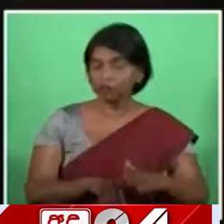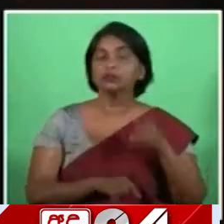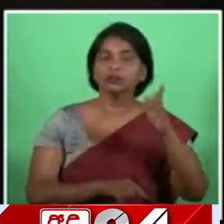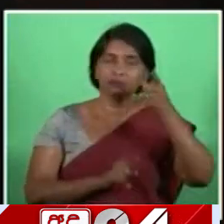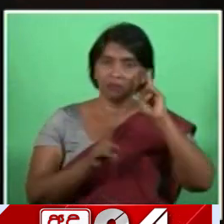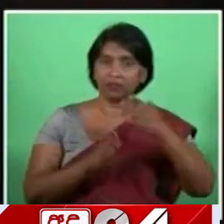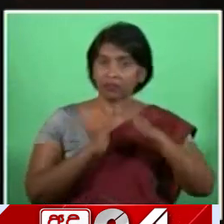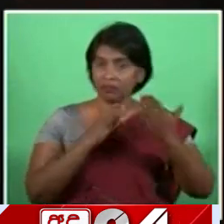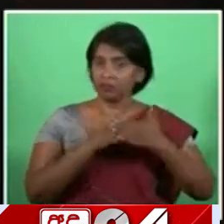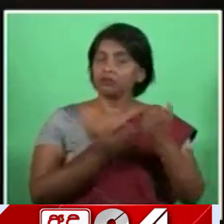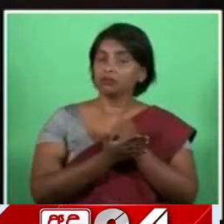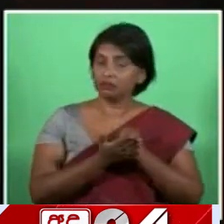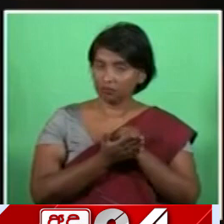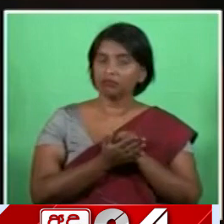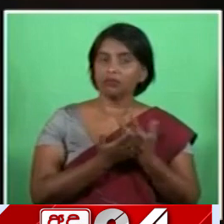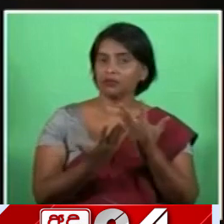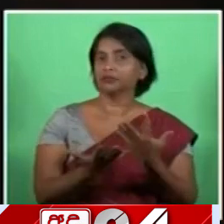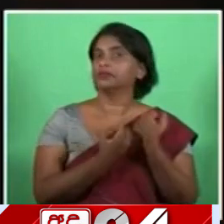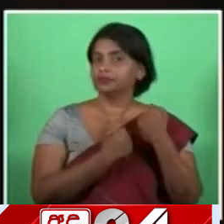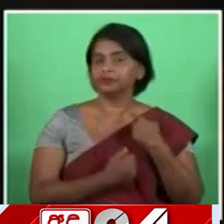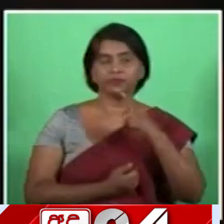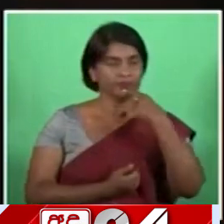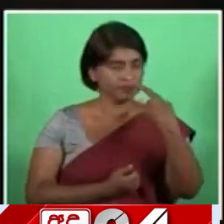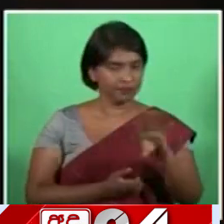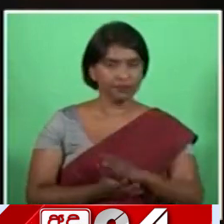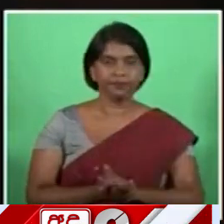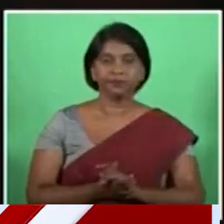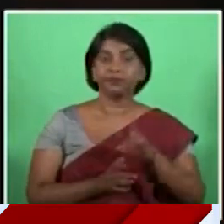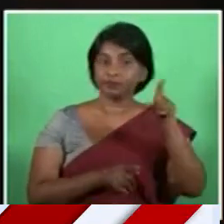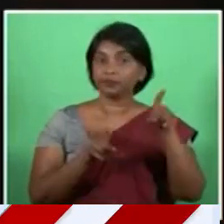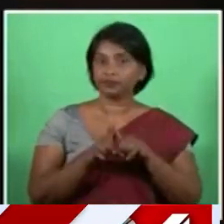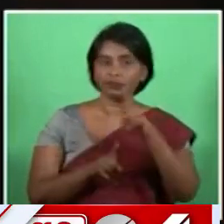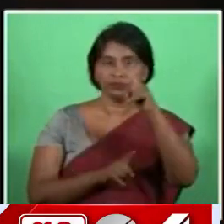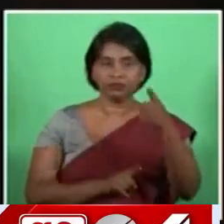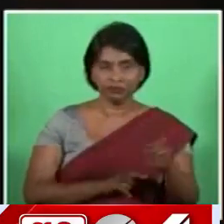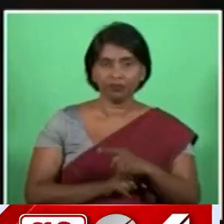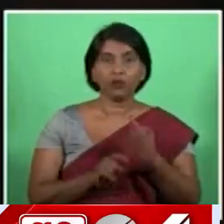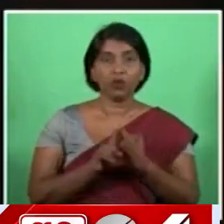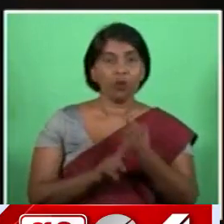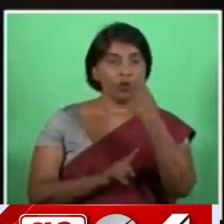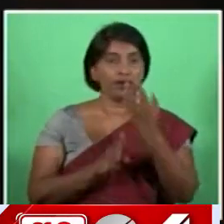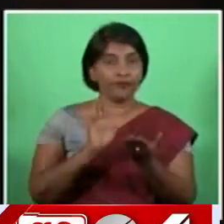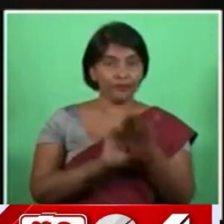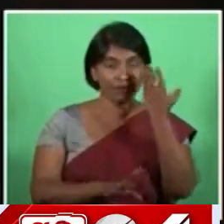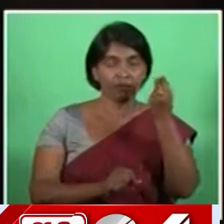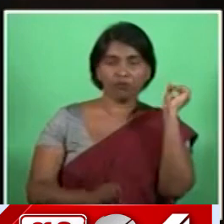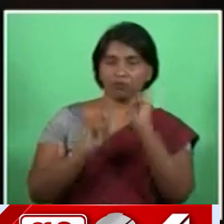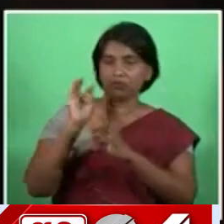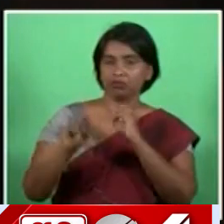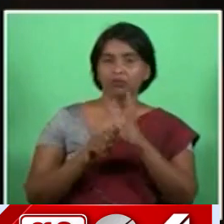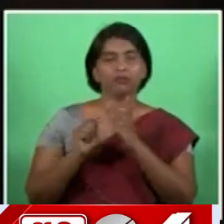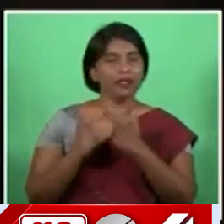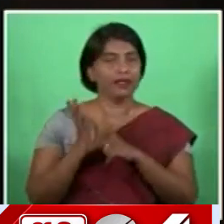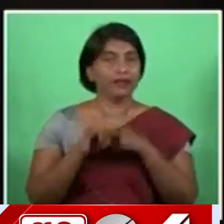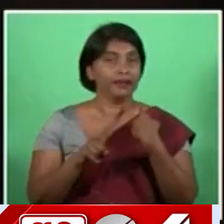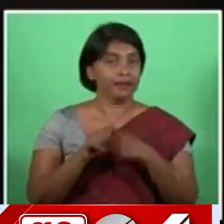ලෙස ඉදිකරන සියල්ල පවර ගන්නවා කියලා අපි දැනුම් දුන්නා ඒ අනුව එක දිනක් තුනදී කෝටියකට වඩා වැඩි මුදලක් එකතු කර ගන්න පුළුවන්කම